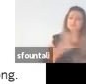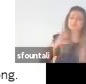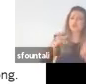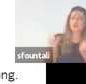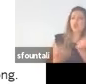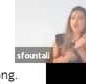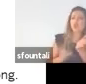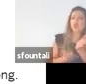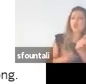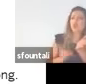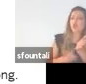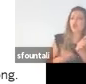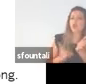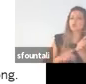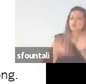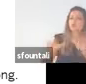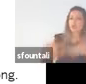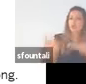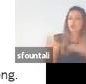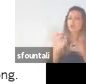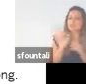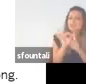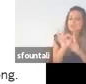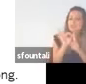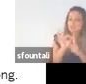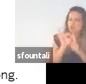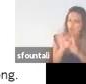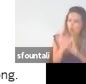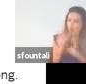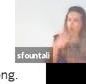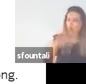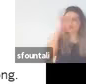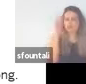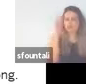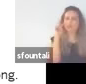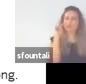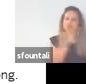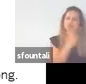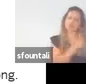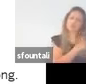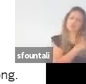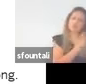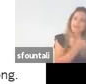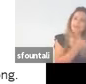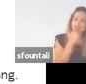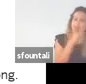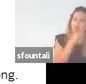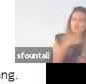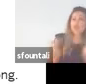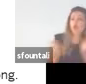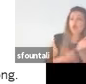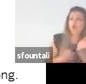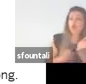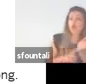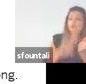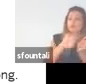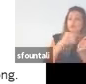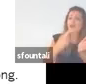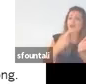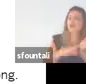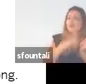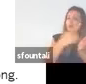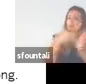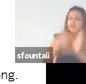που θέλουμε η κοινωνία μας να θεωρεί σωστό ή λάθος. Και ο νόμος θα έπρεπε να αντανακλά αυτό που θεωρούμε λάθος και αυτό που θεωρούμε